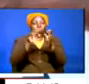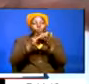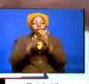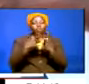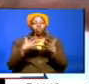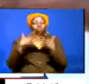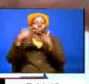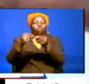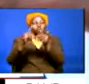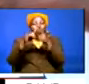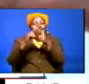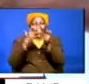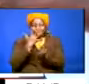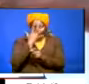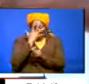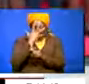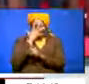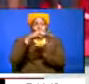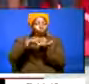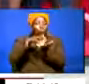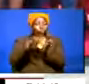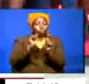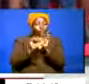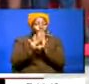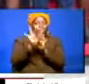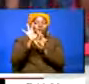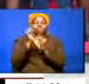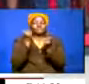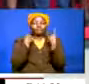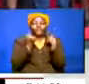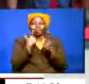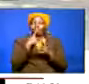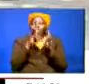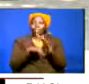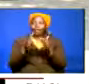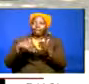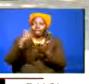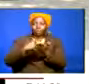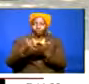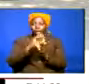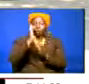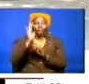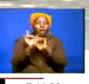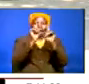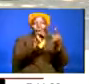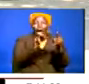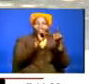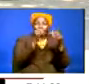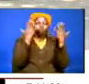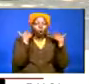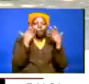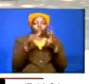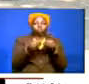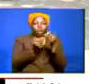embarrassing situations we found in Kericho. Gachagua alisema kuwa juma lijalo atazuru kaunti ya Meru ili kurejesha utulivu katika bunge la